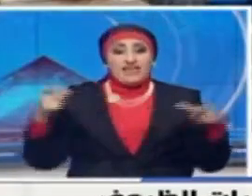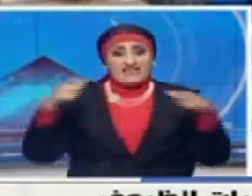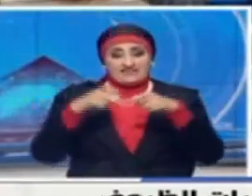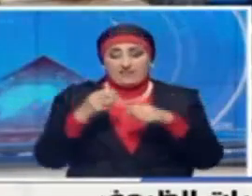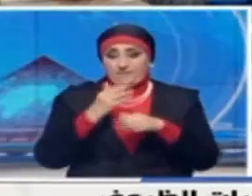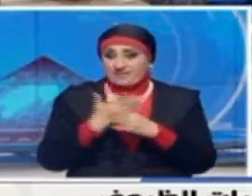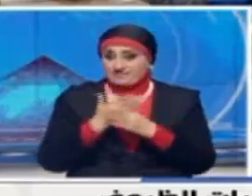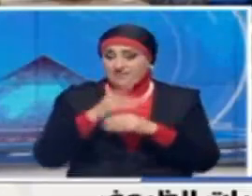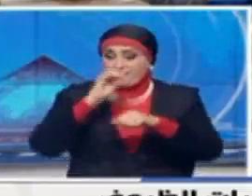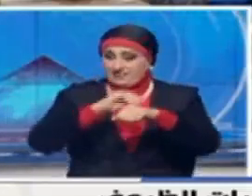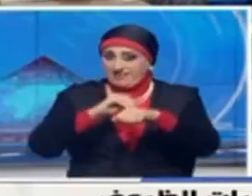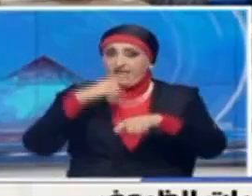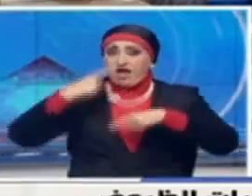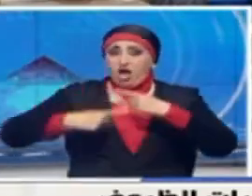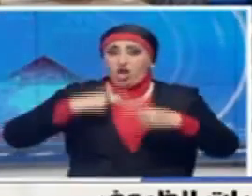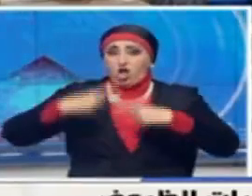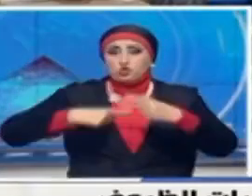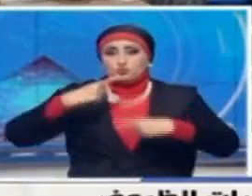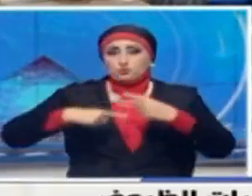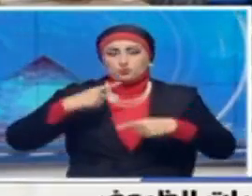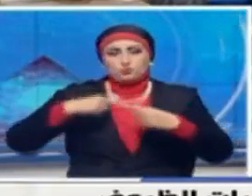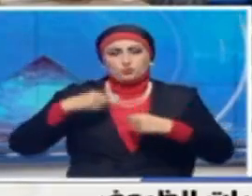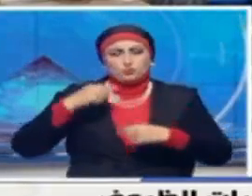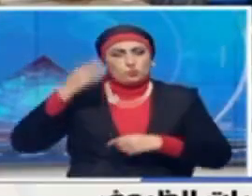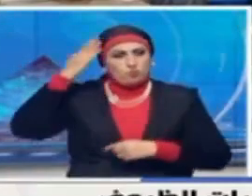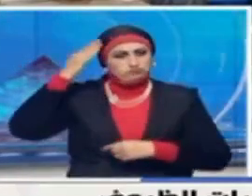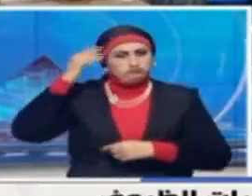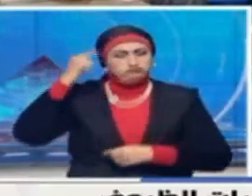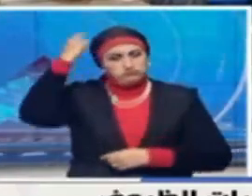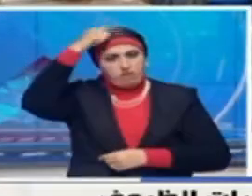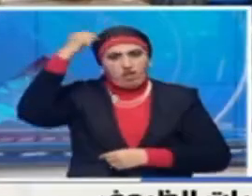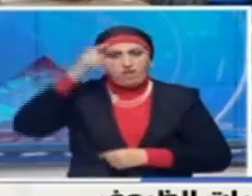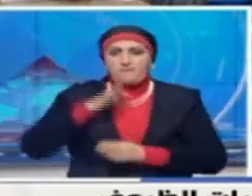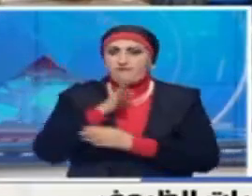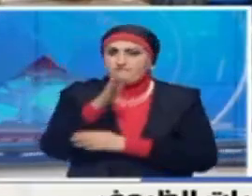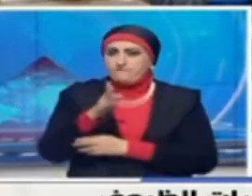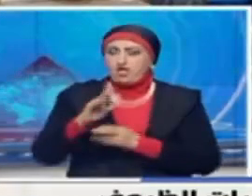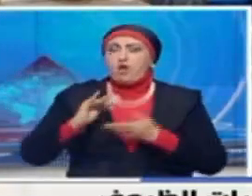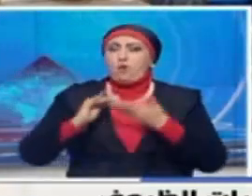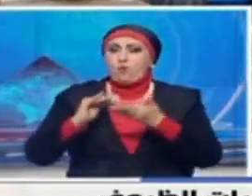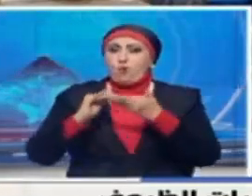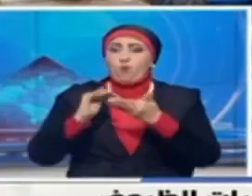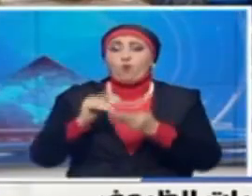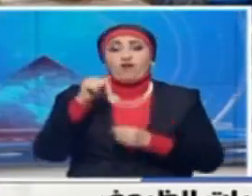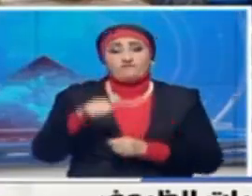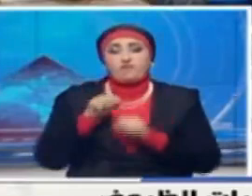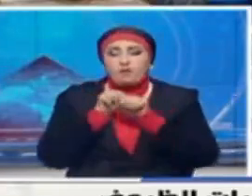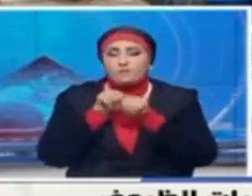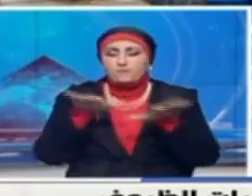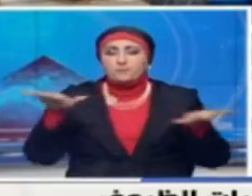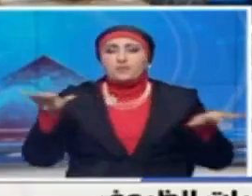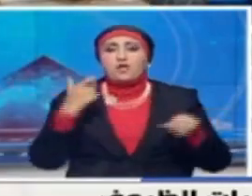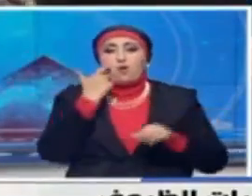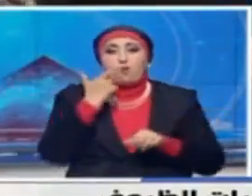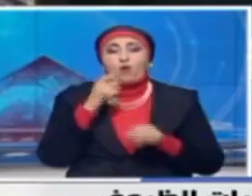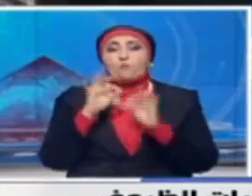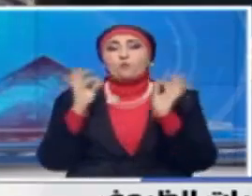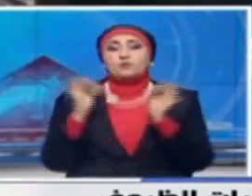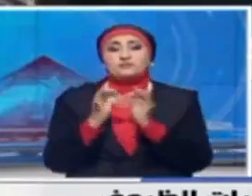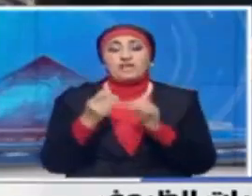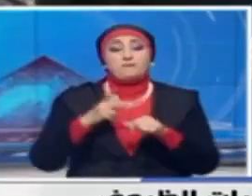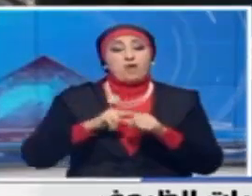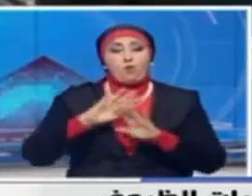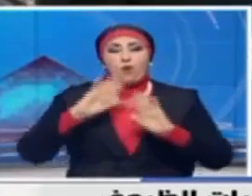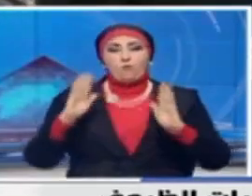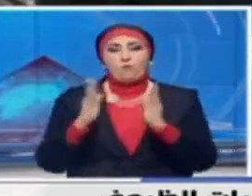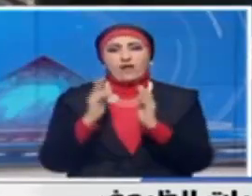خلاله التأكيد على استمرار توافد العلماء على شمال سيناء دعما لجهود الدولة في نشر الوعي المجتمعي